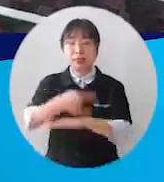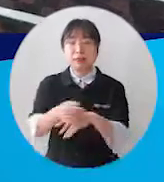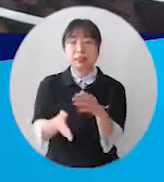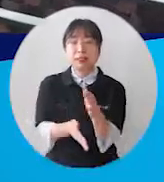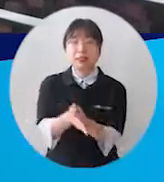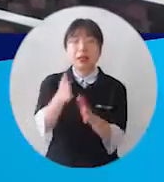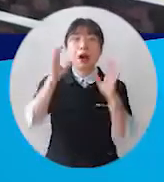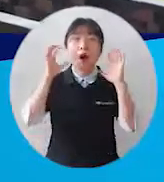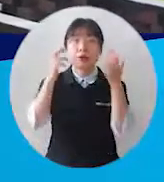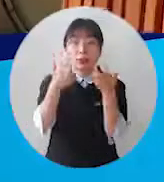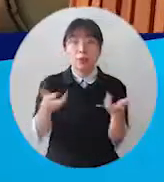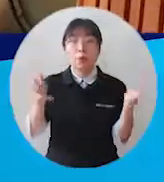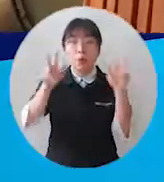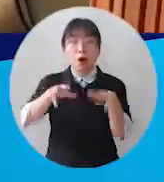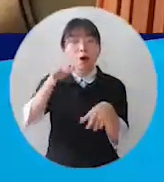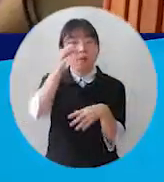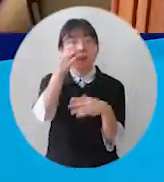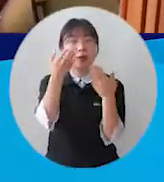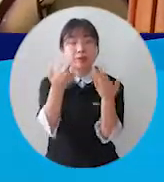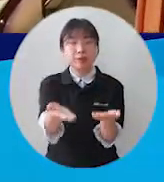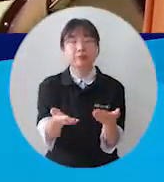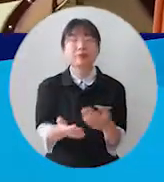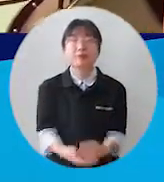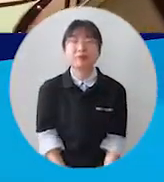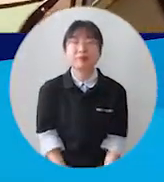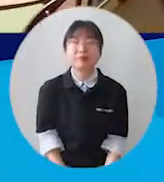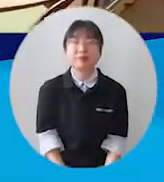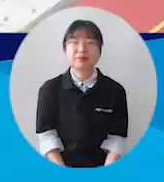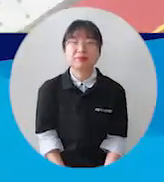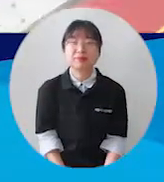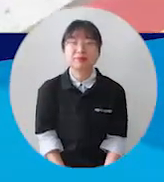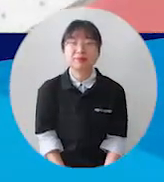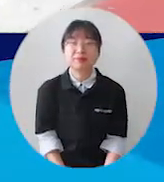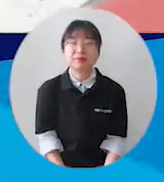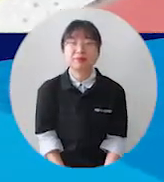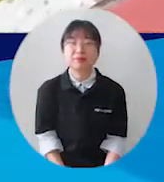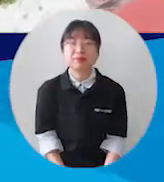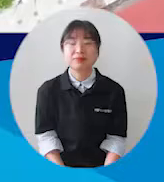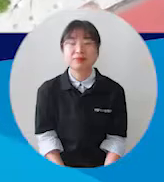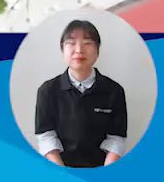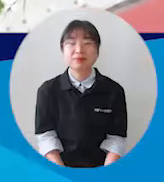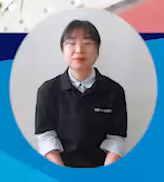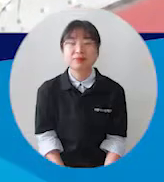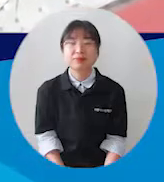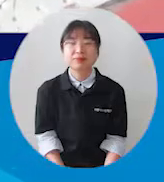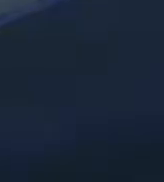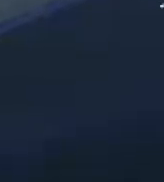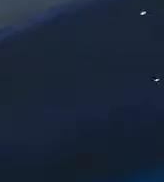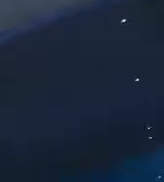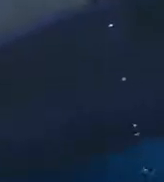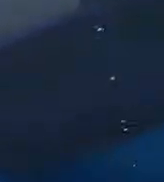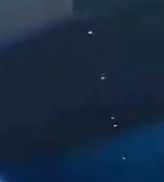의왕으로의 여행, 이번에는 새롭게 조성된 오전동 보식골로 어린이 공원을 소개합니다.